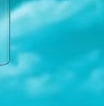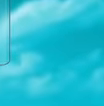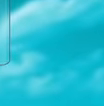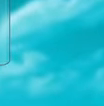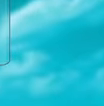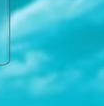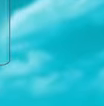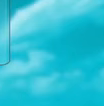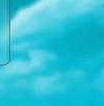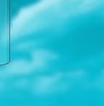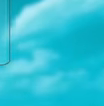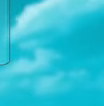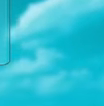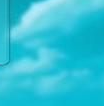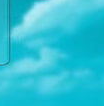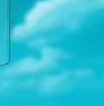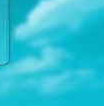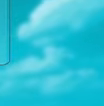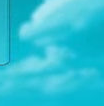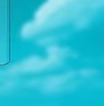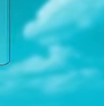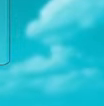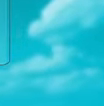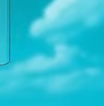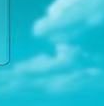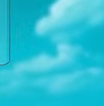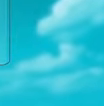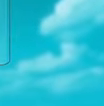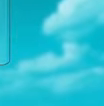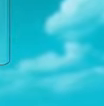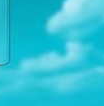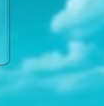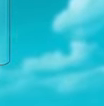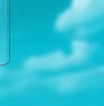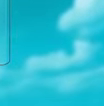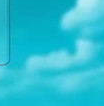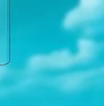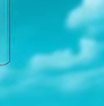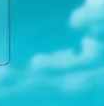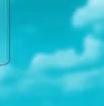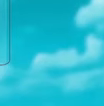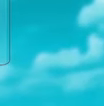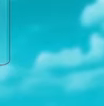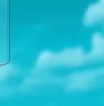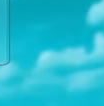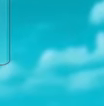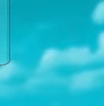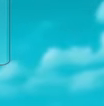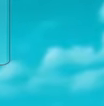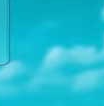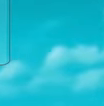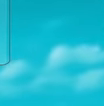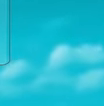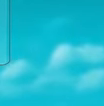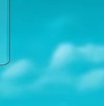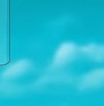Арал ауданында күндіз 5 түнде 9 градус нөлден төмен. Қазалыда ауа температурасы күндіз 4 түнде 8 градус суық. Байқоңыр